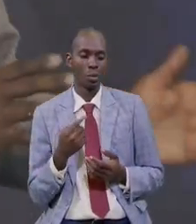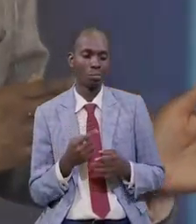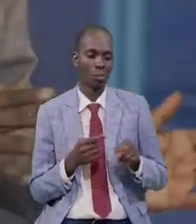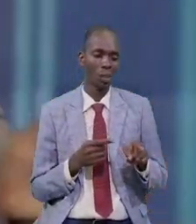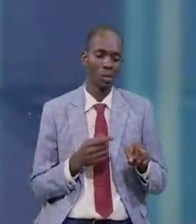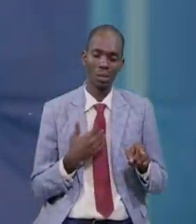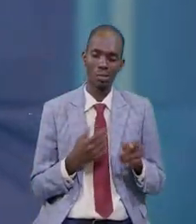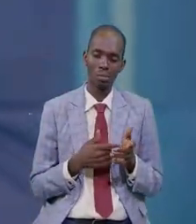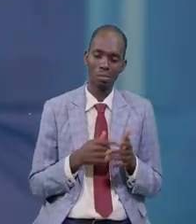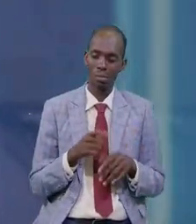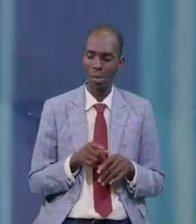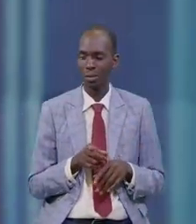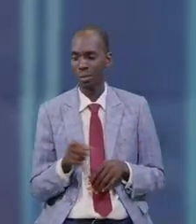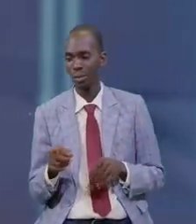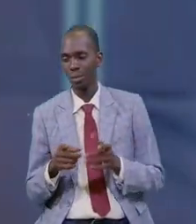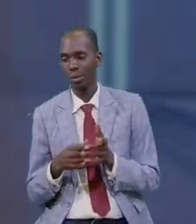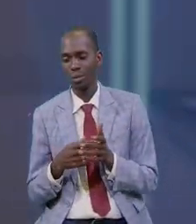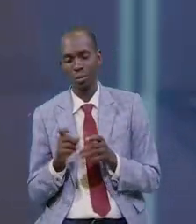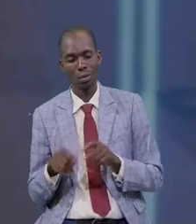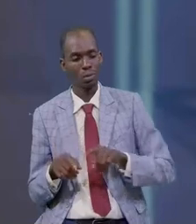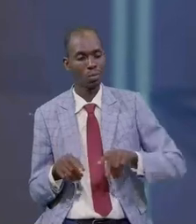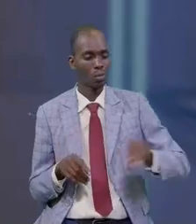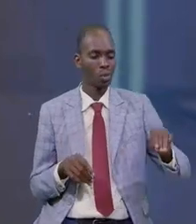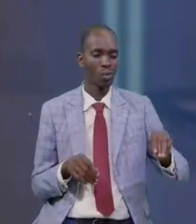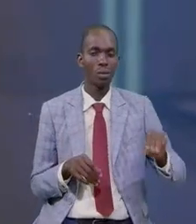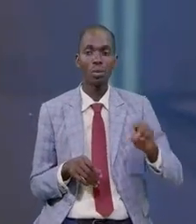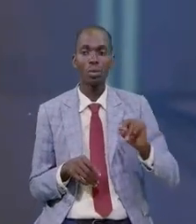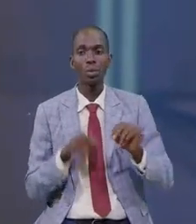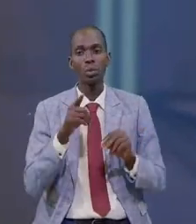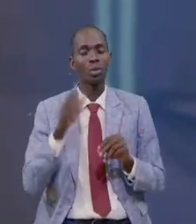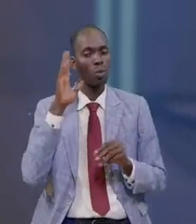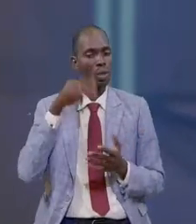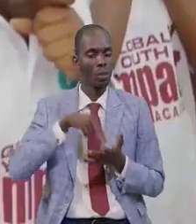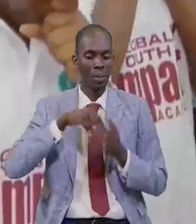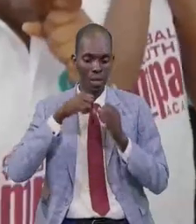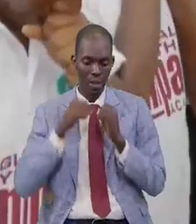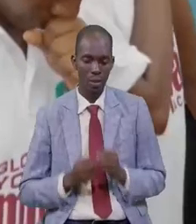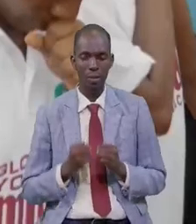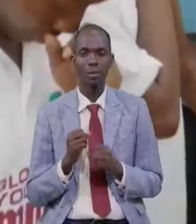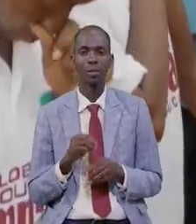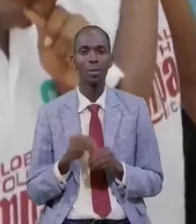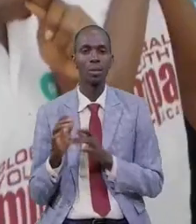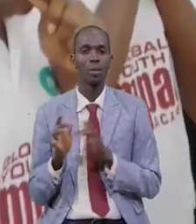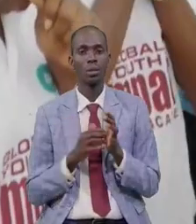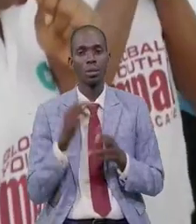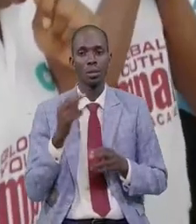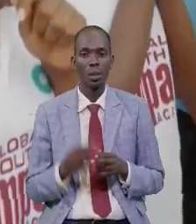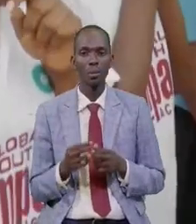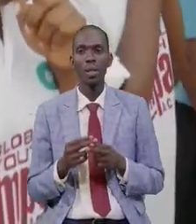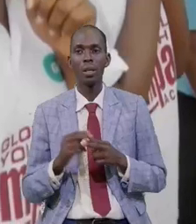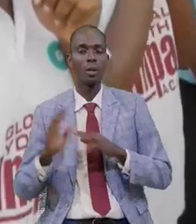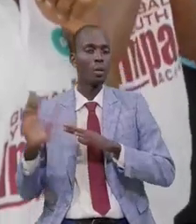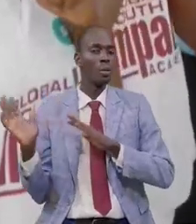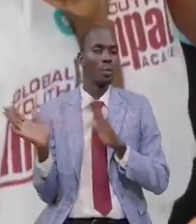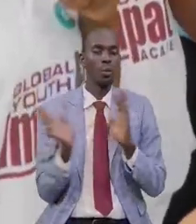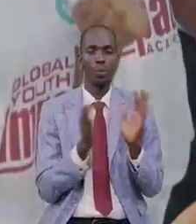bien un amphibien parfois tu portes non pe non non tu vas tenir ferme les vents vont souffler